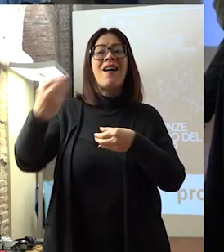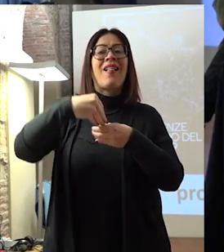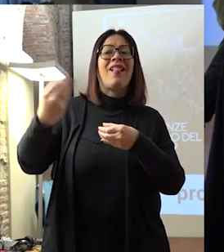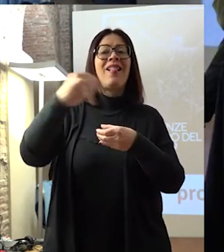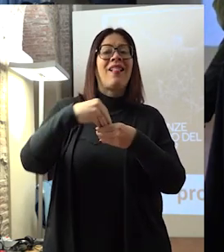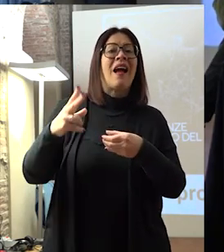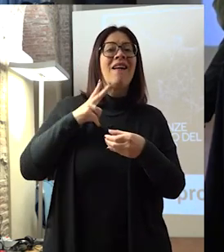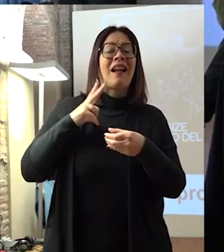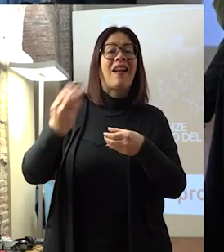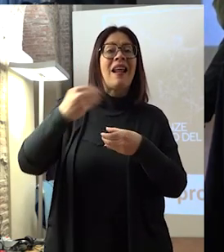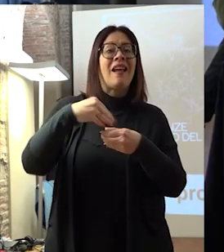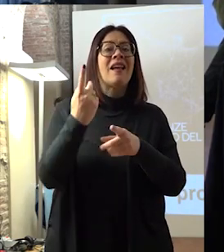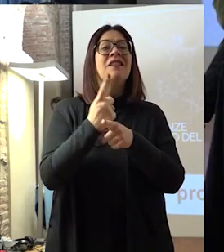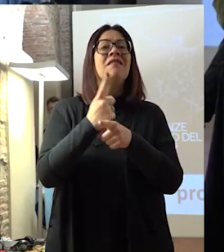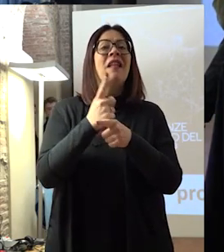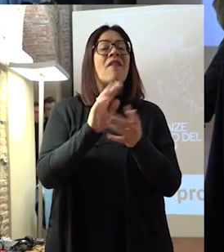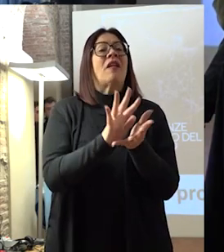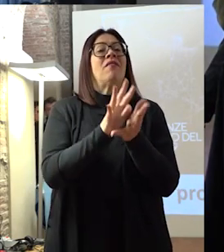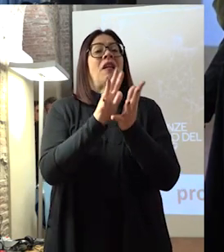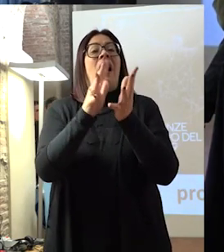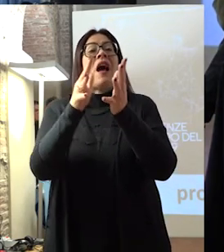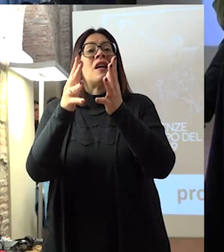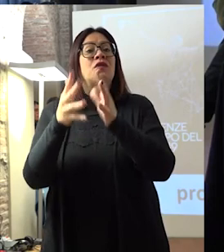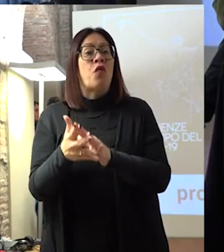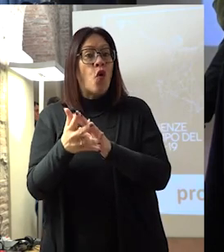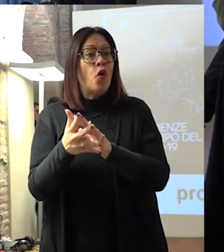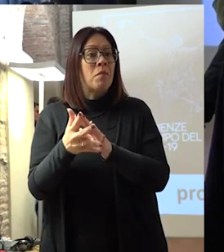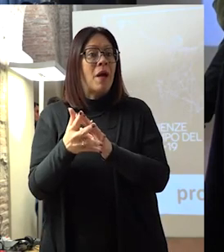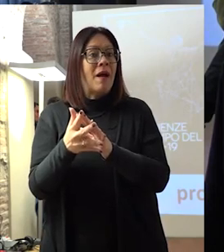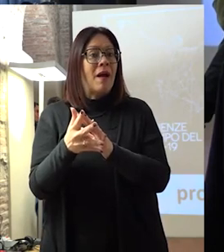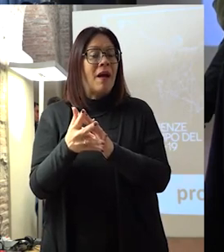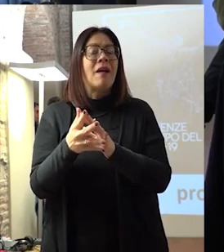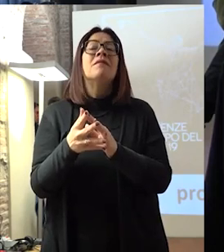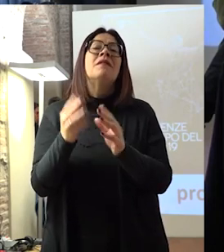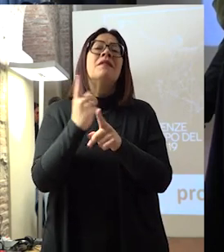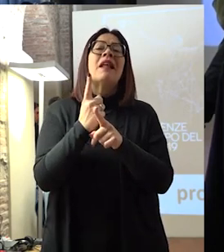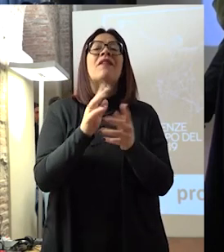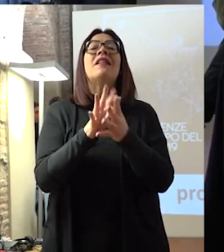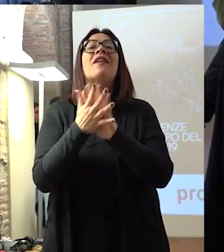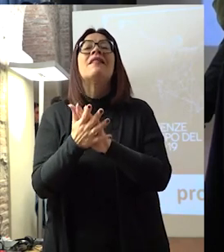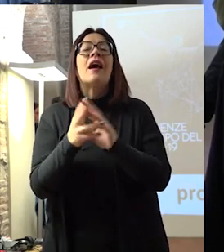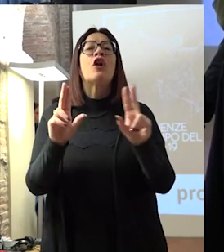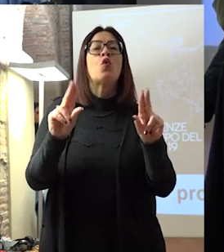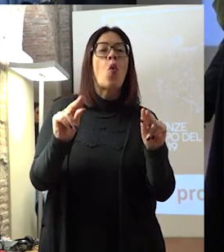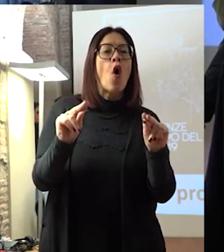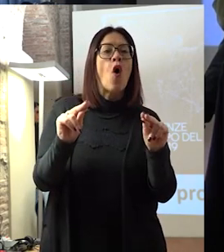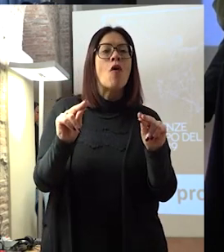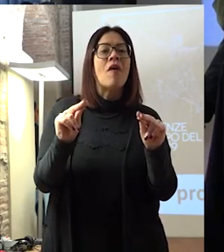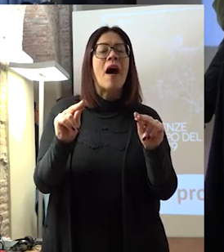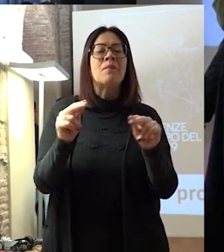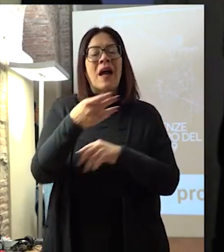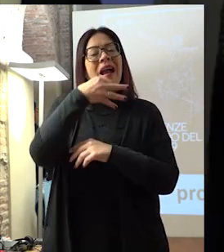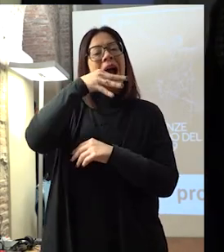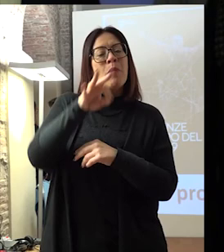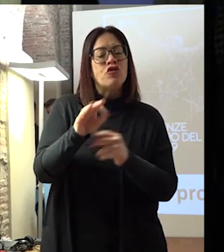ricchezze e prospettive, bensì in una prospettiva trasformativa. E questa prospettiva trasformativa, questa capacità